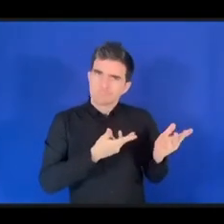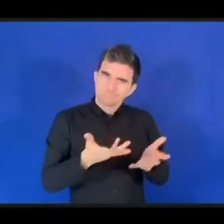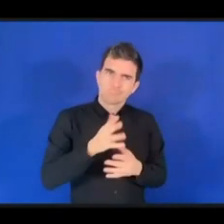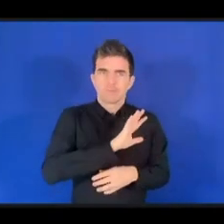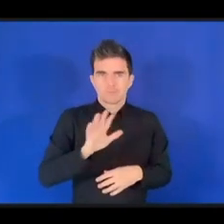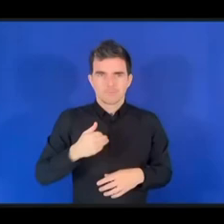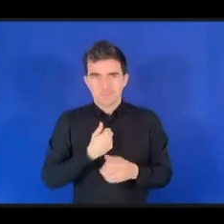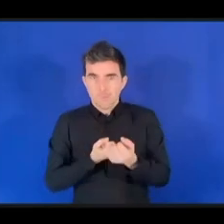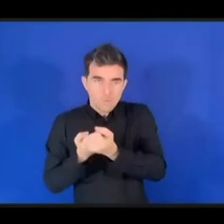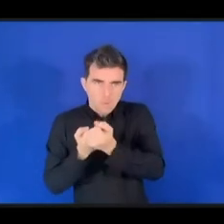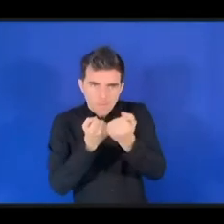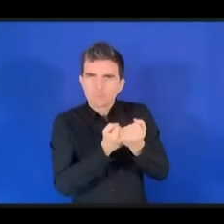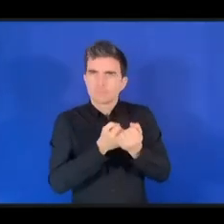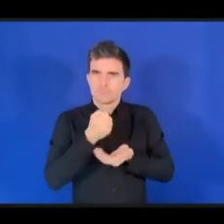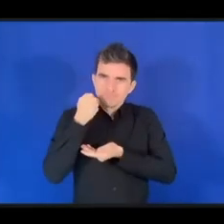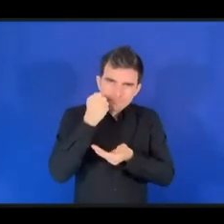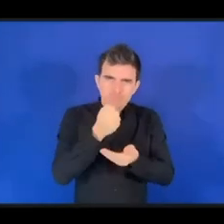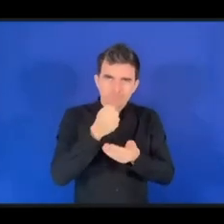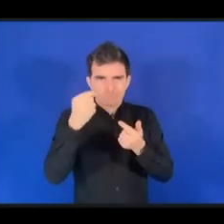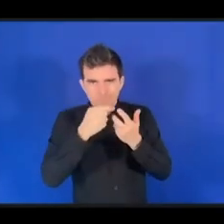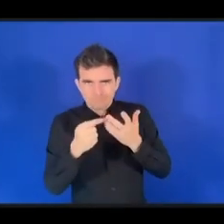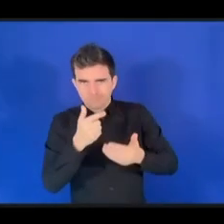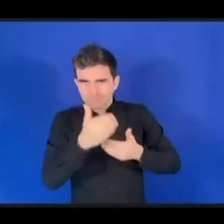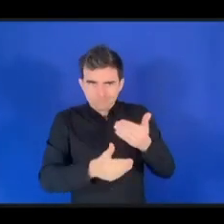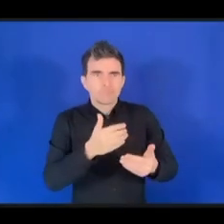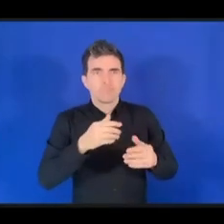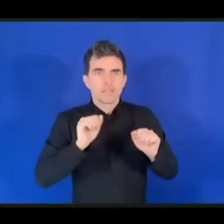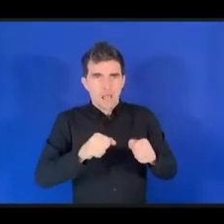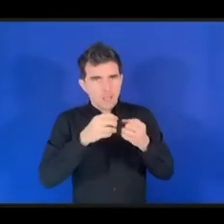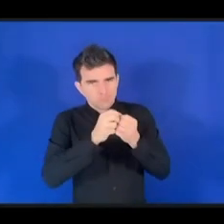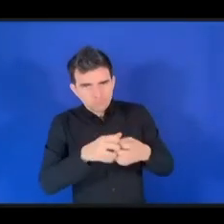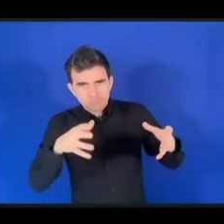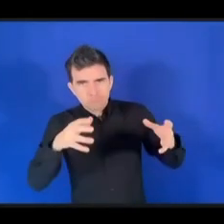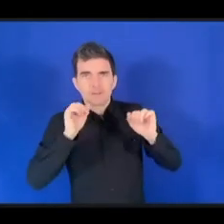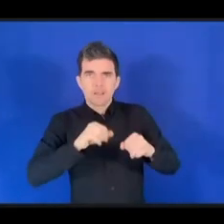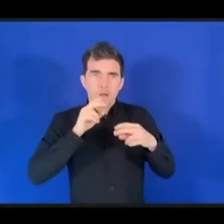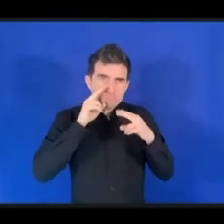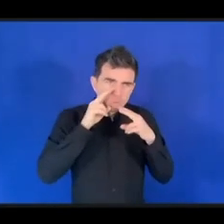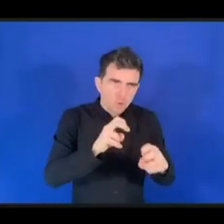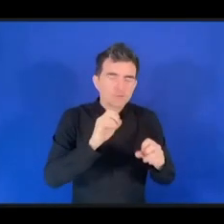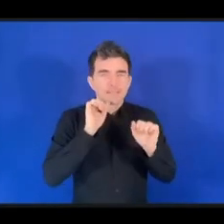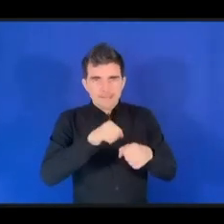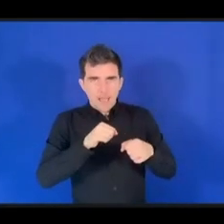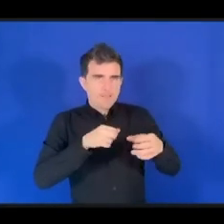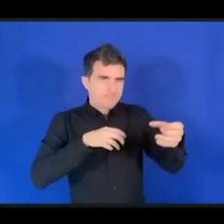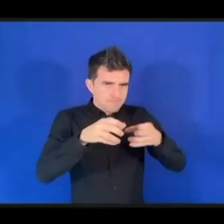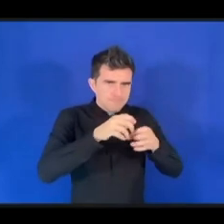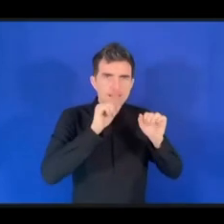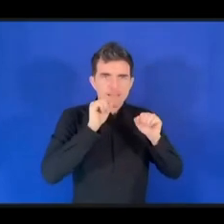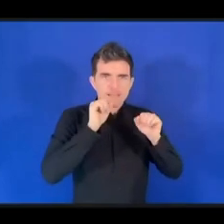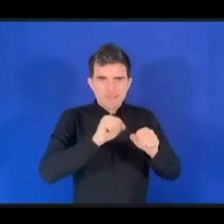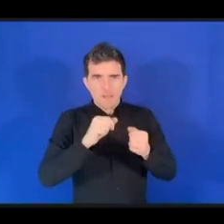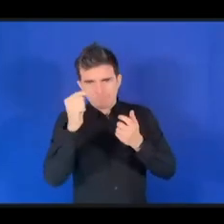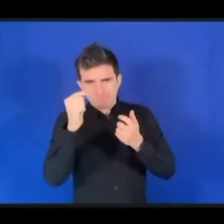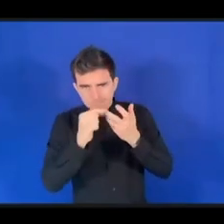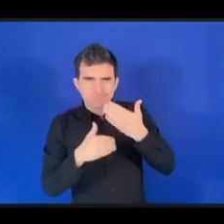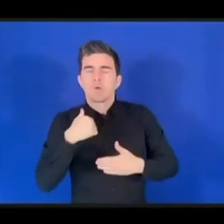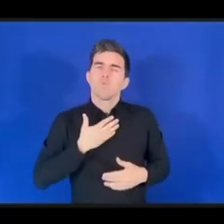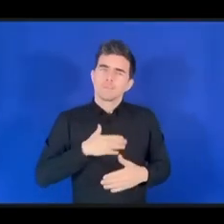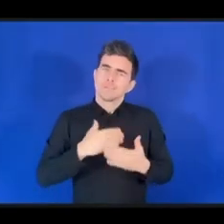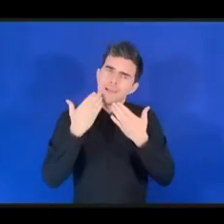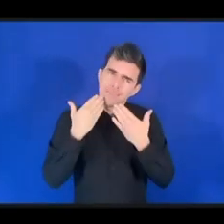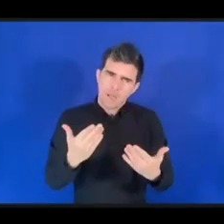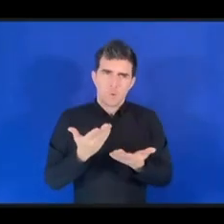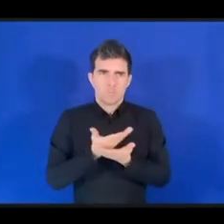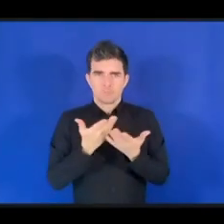فكان هناك الكثير من العمل الذي تم بشان تطوير الانترنت وتوفير الدعم لبناء القدرات والابحاث